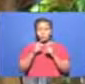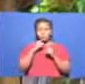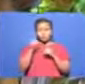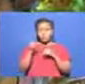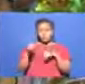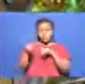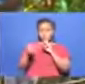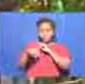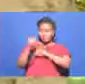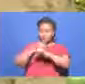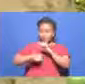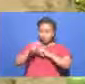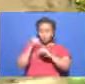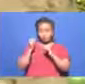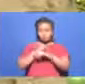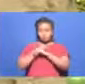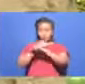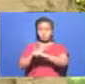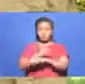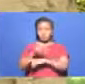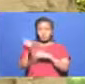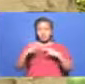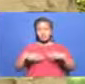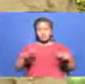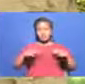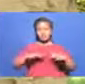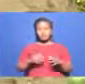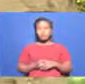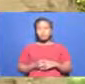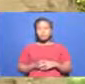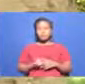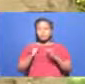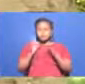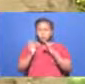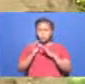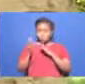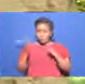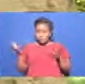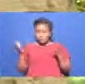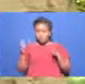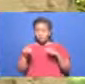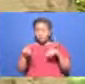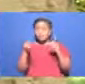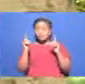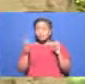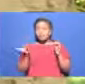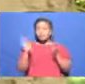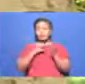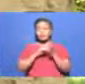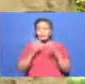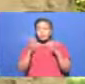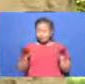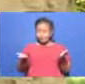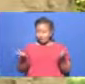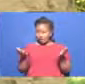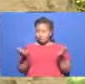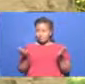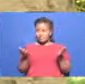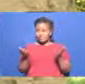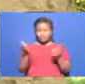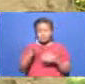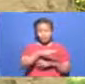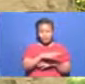from committing crime. Aki fruit kukaa hapo hata kuwa na maisha, maisha